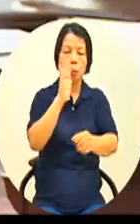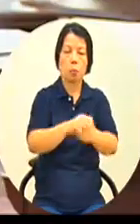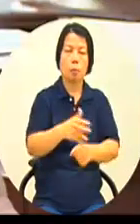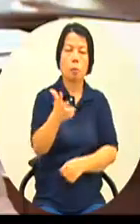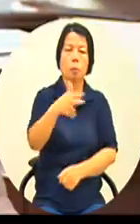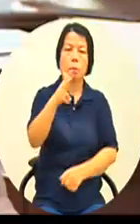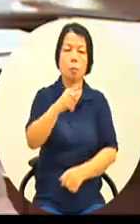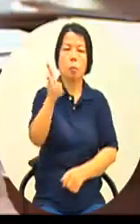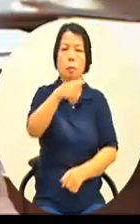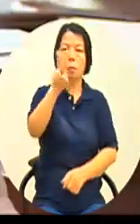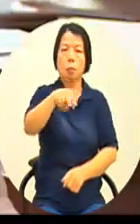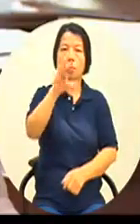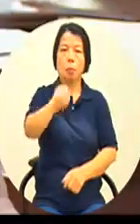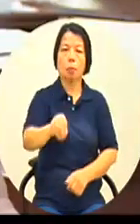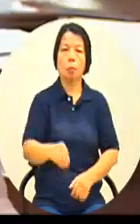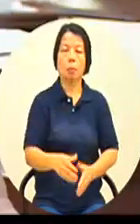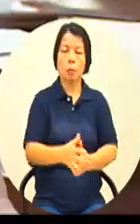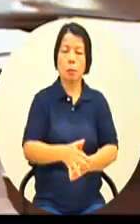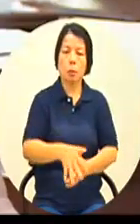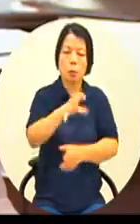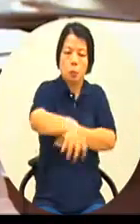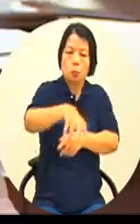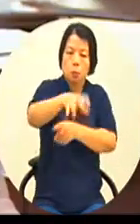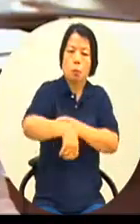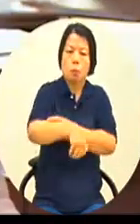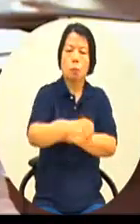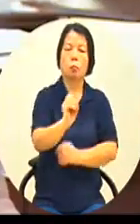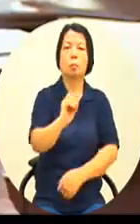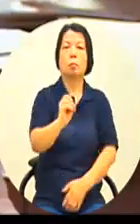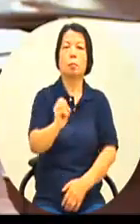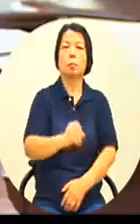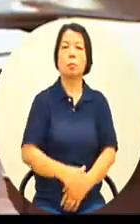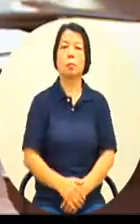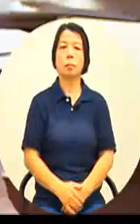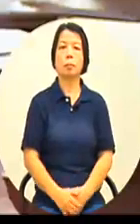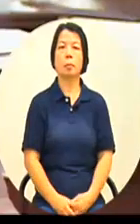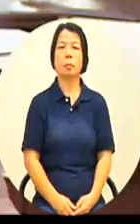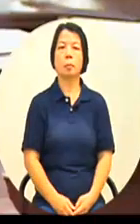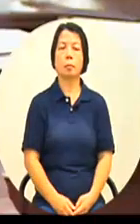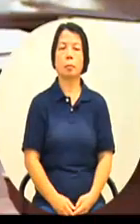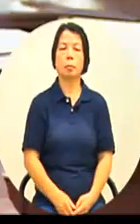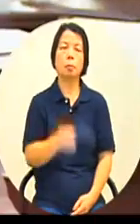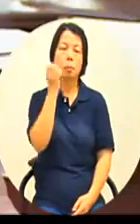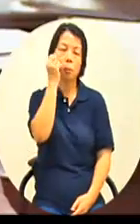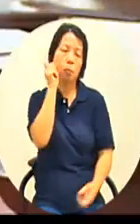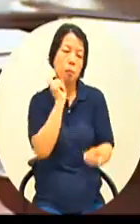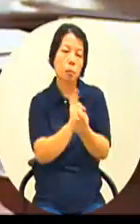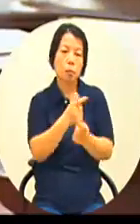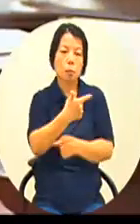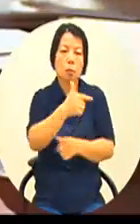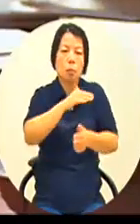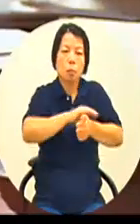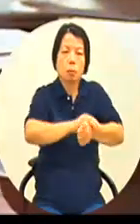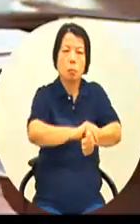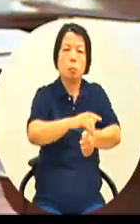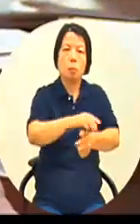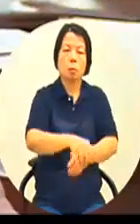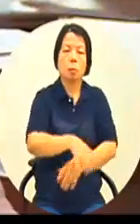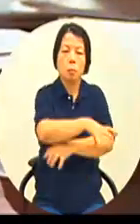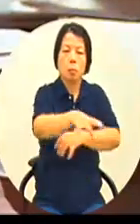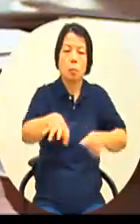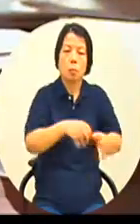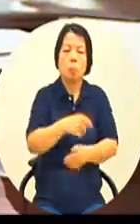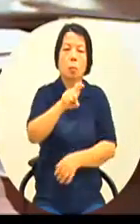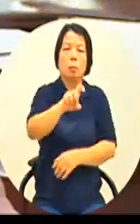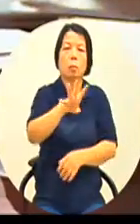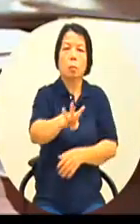吼？都有迄、那个乌，但是乌无，吼伊乌无。但是观光咧，对咱过来讲咧，哈。本有14间的申请嘛，迄个